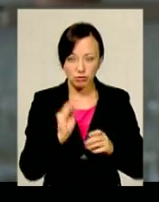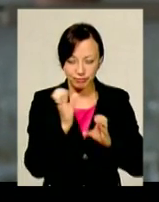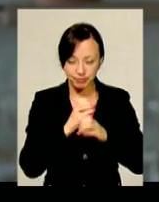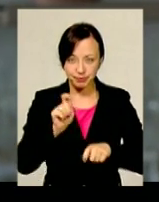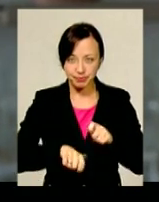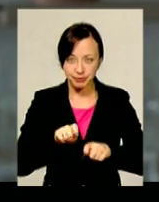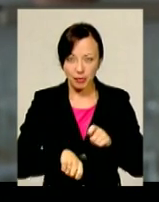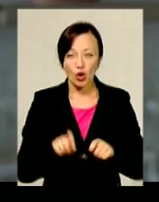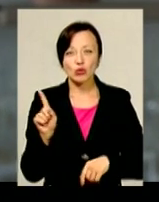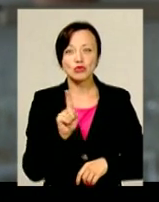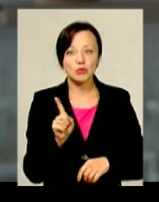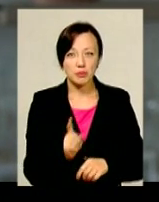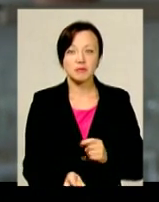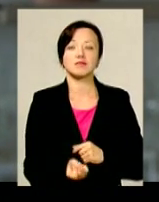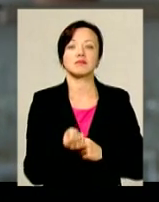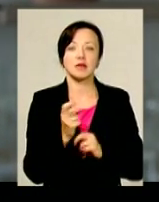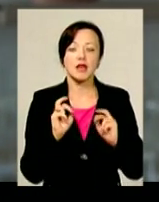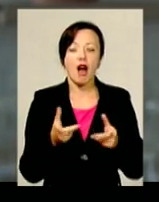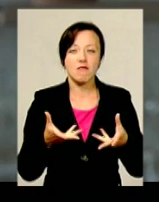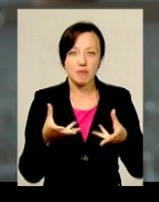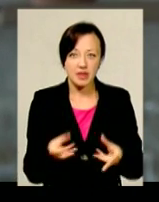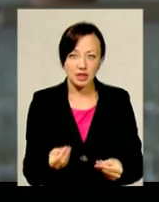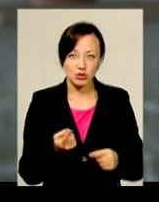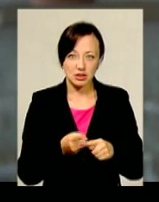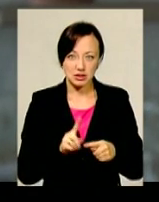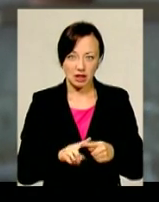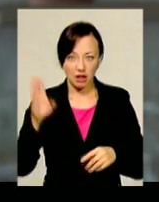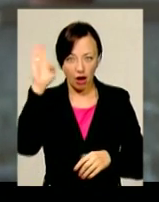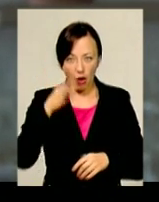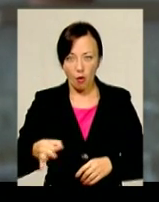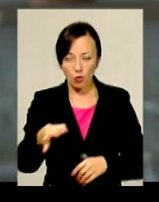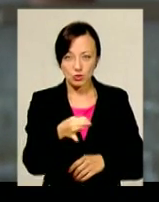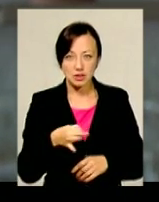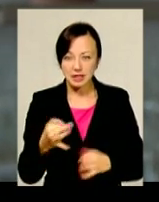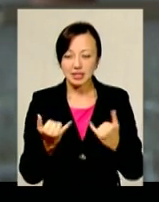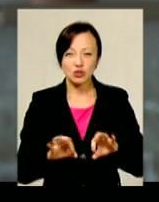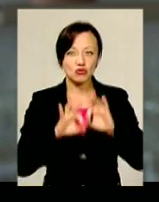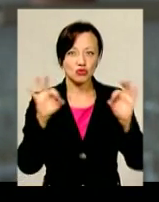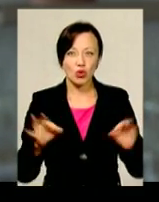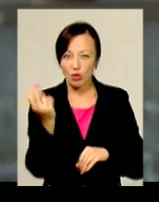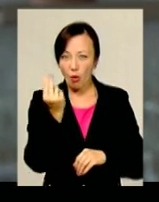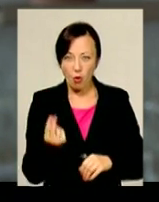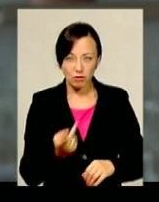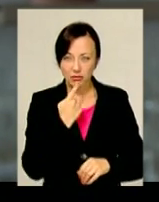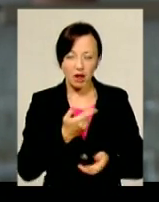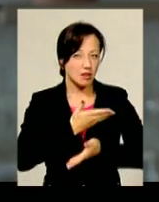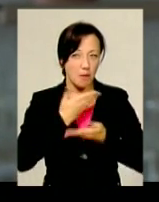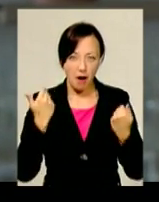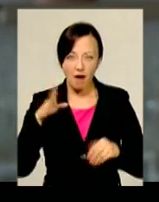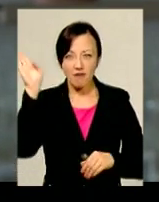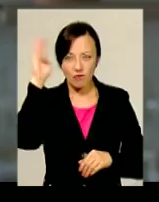щоб простежити, як вплинула дана ситуація на водойму. На даний час жодного забарвлення немає і